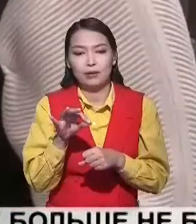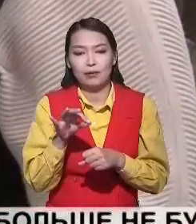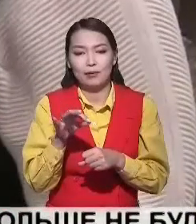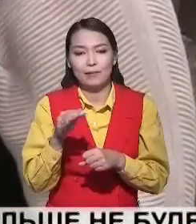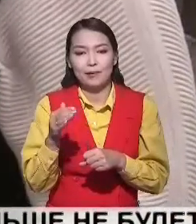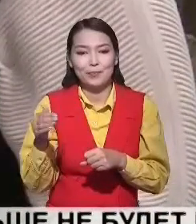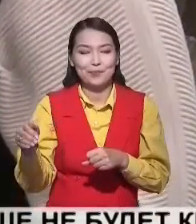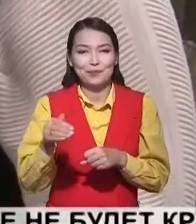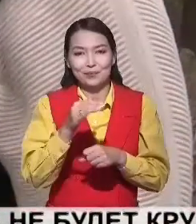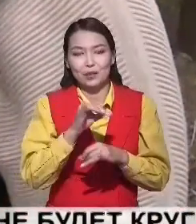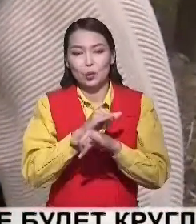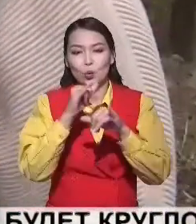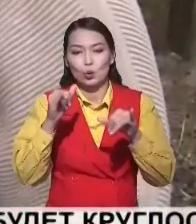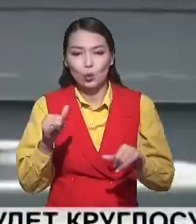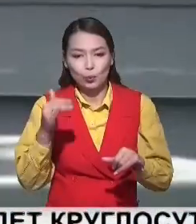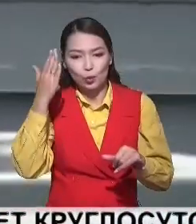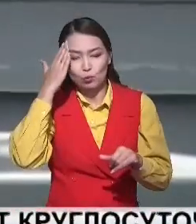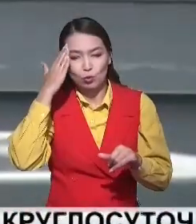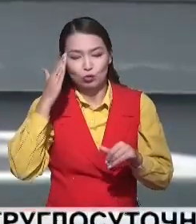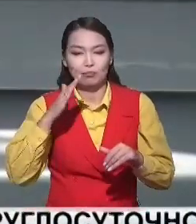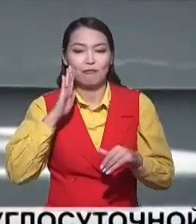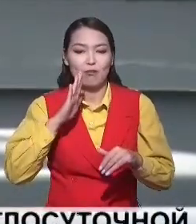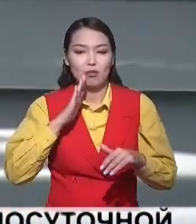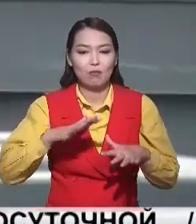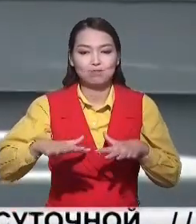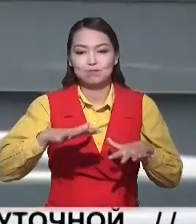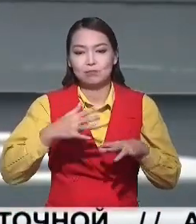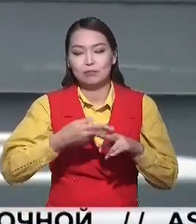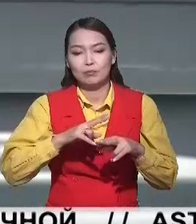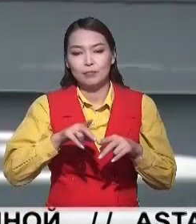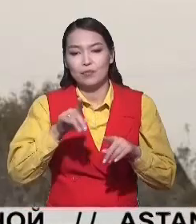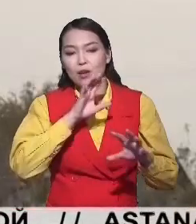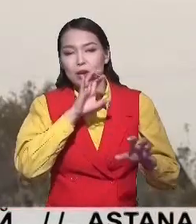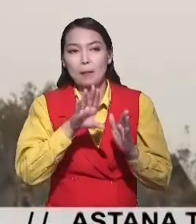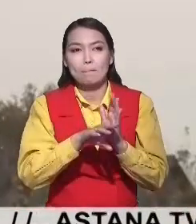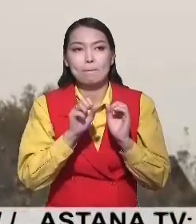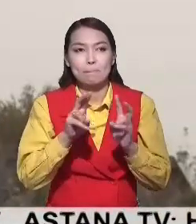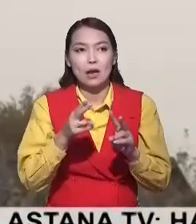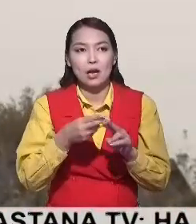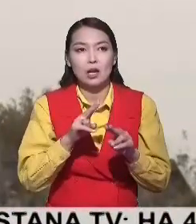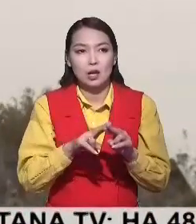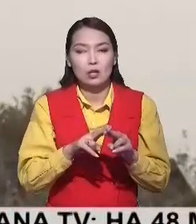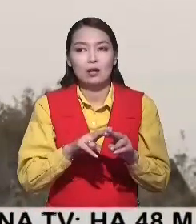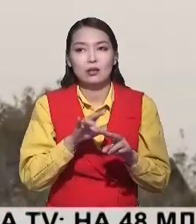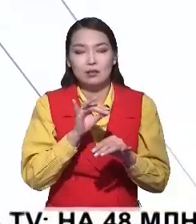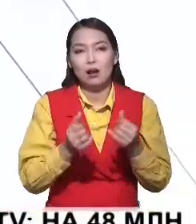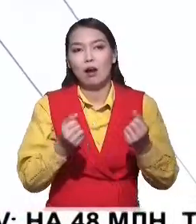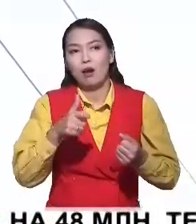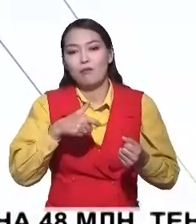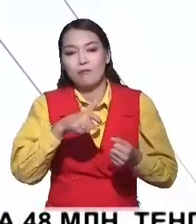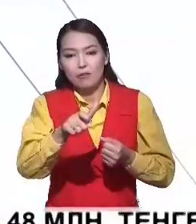про увеличение пропускной способности воды. Защитные мероприятия обеспечат безопасность не только жилых строений, но и автодорог и